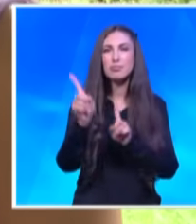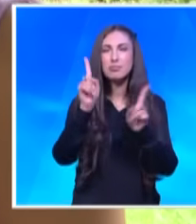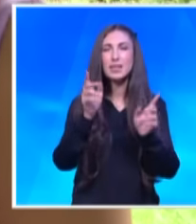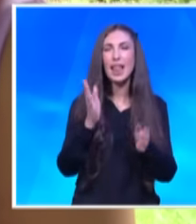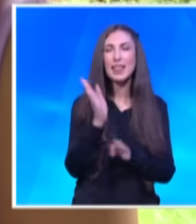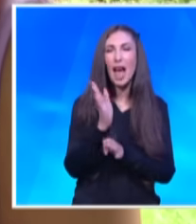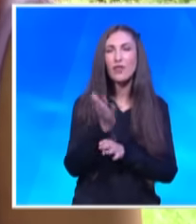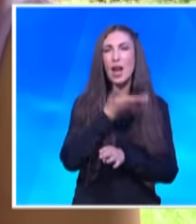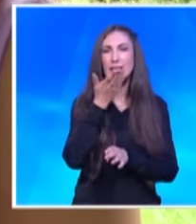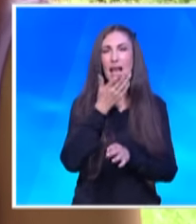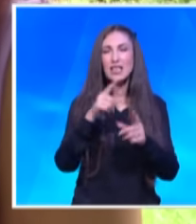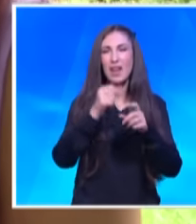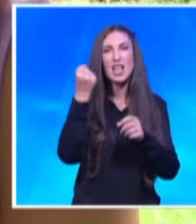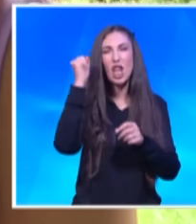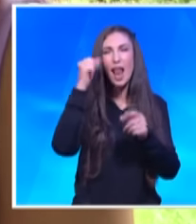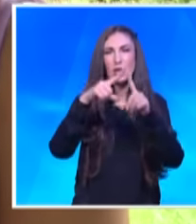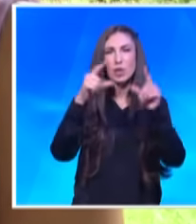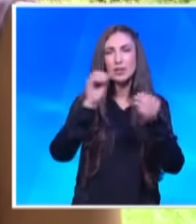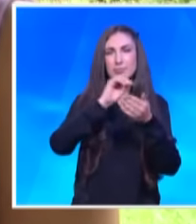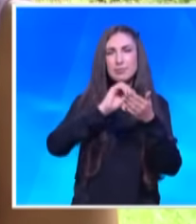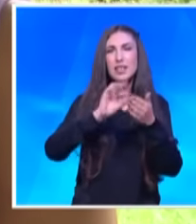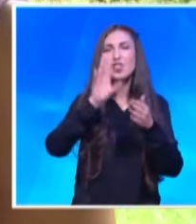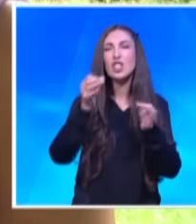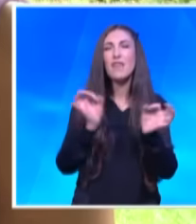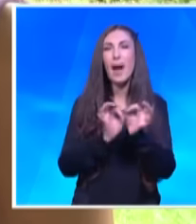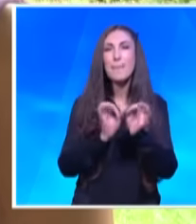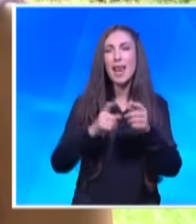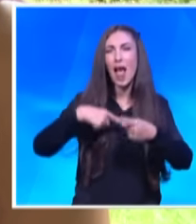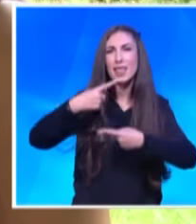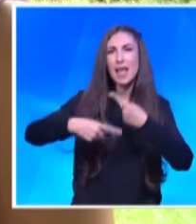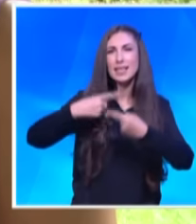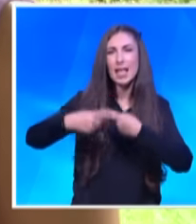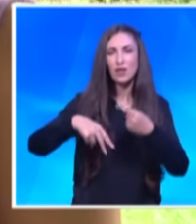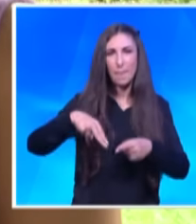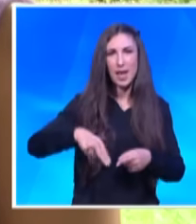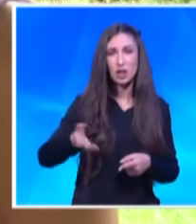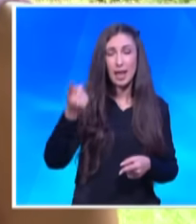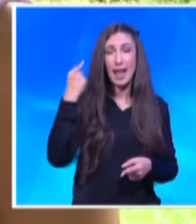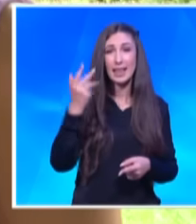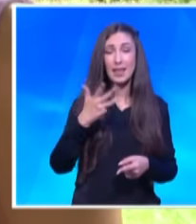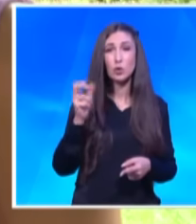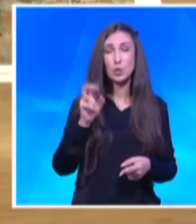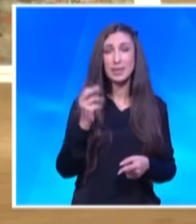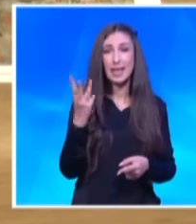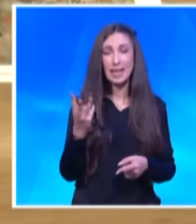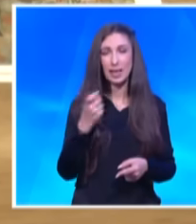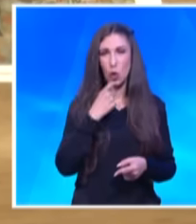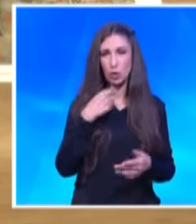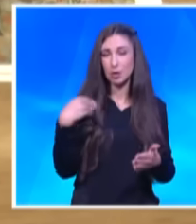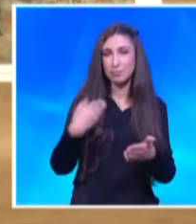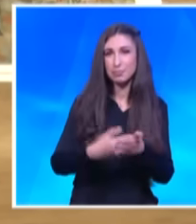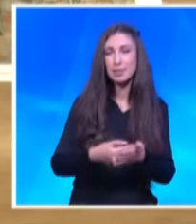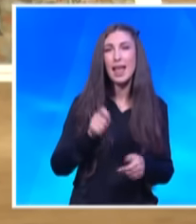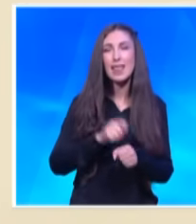върху метални листове са гравирани всички фамилии на родовете в Пещера от 1893 година. Създала